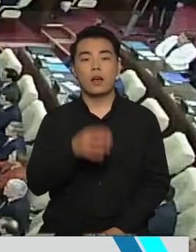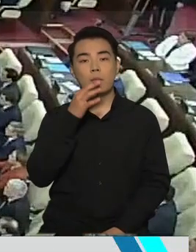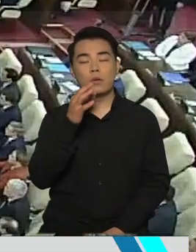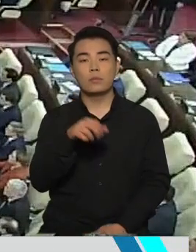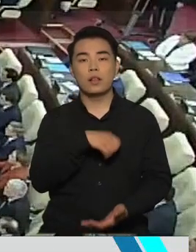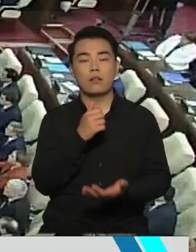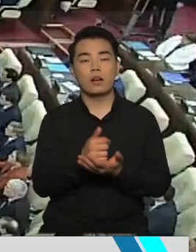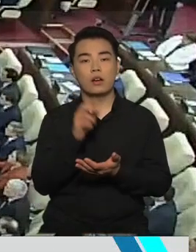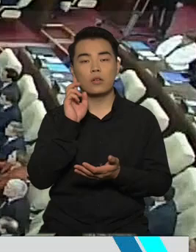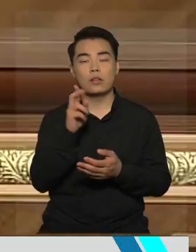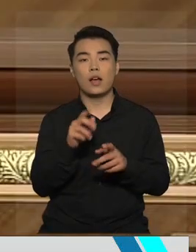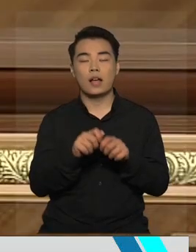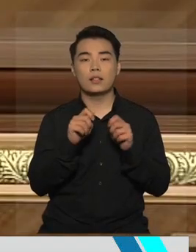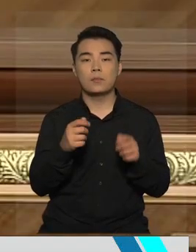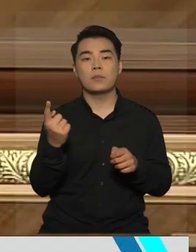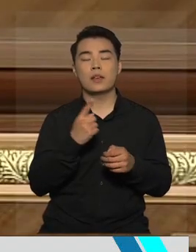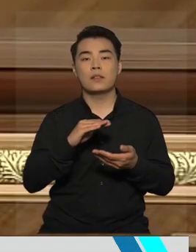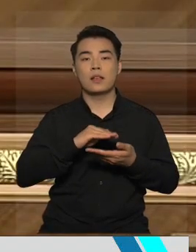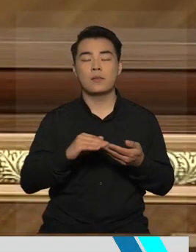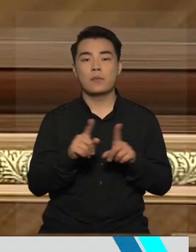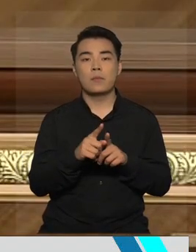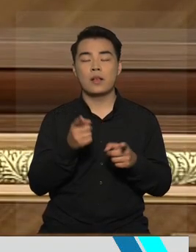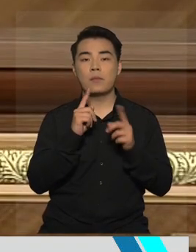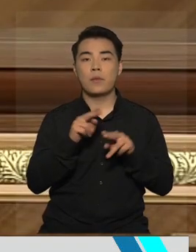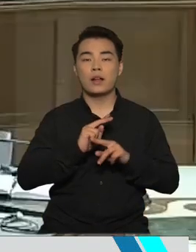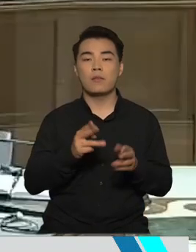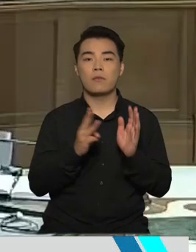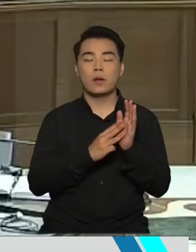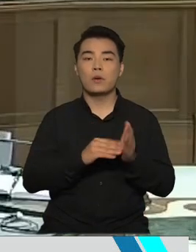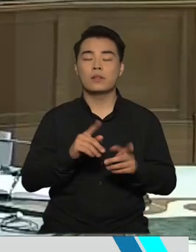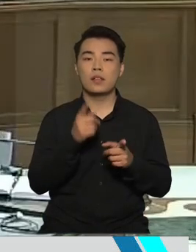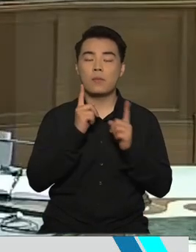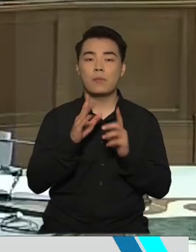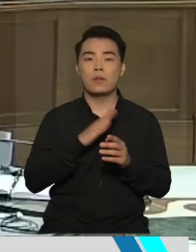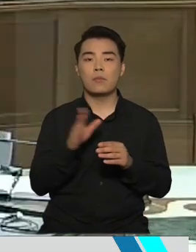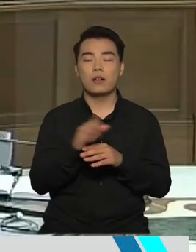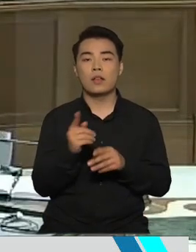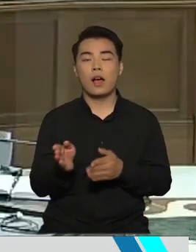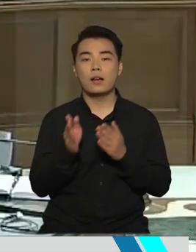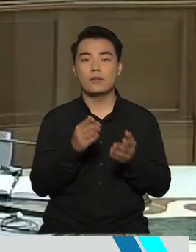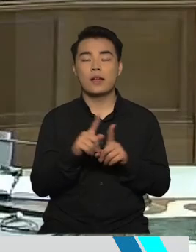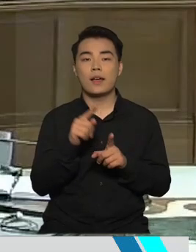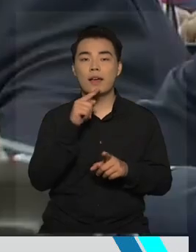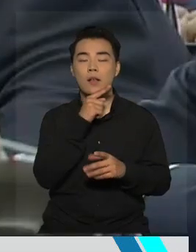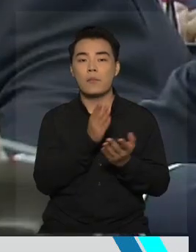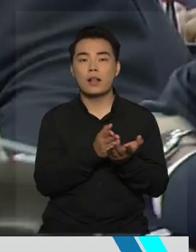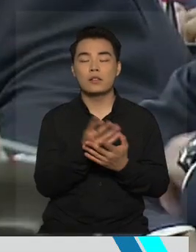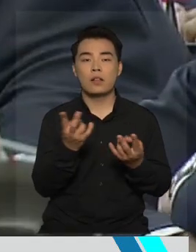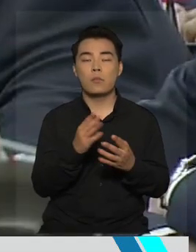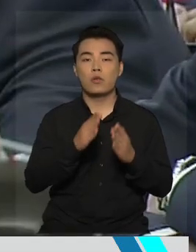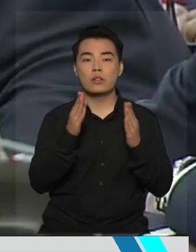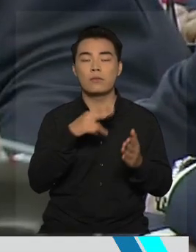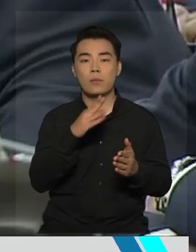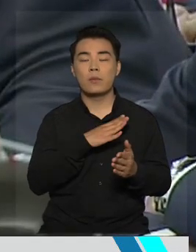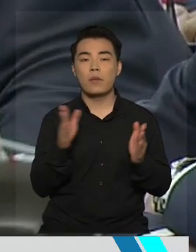Напомню, глава государства на открытии первой сессии парламента 8-го созыва поручил сместить акценты в экономической политике. Малое